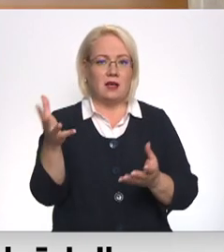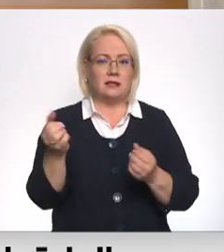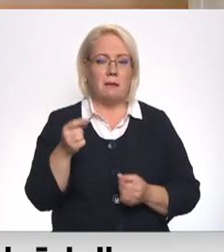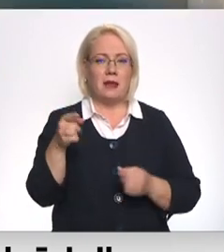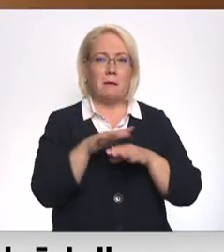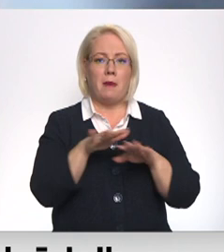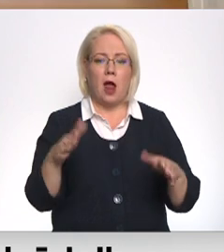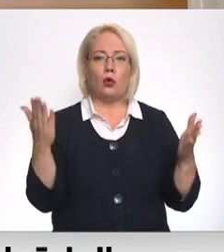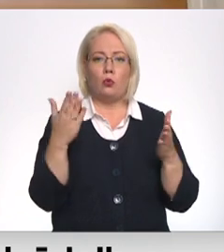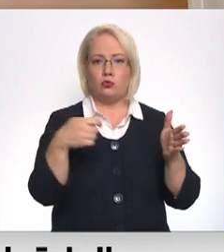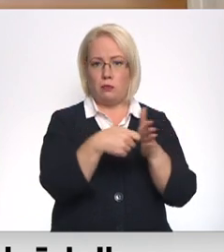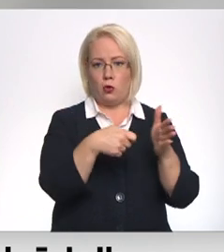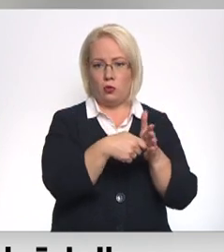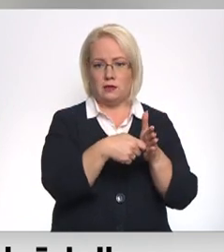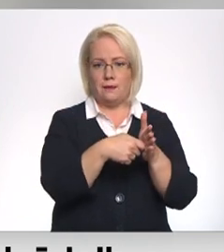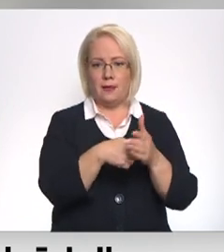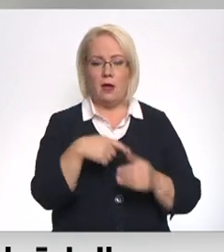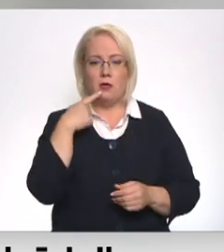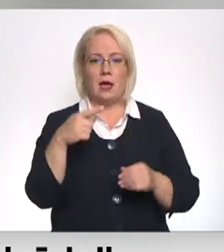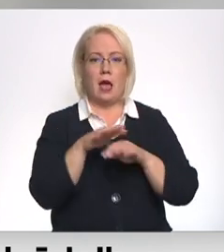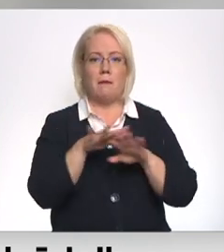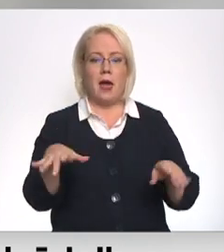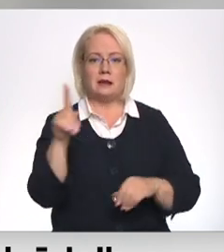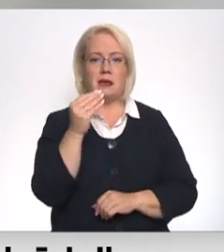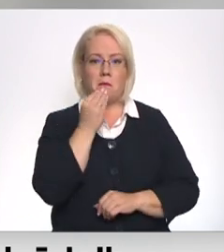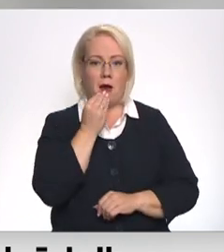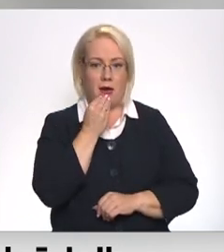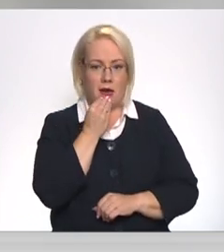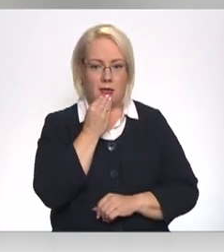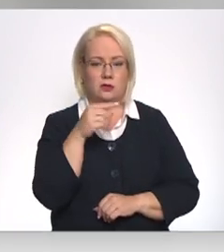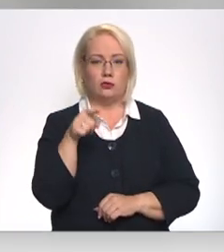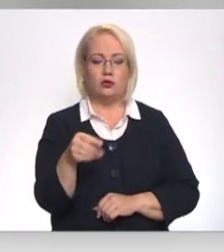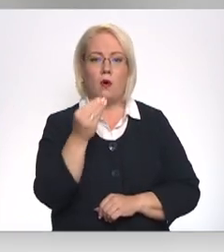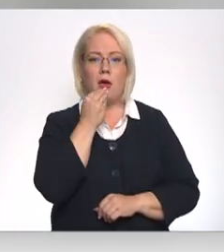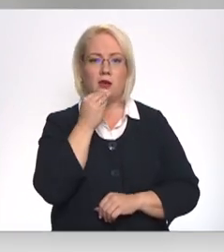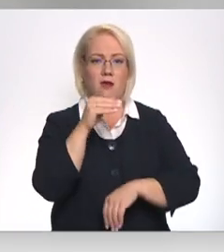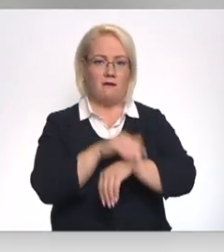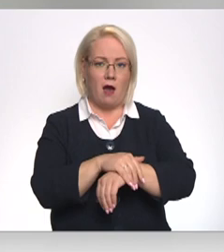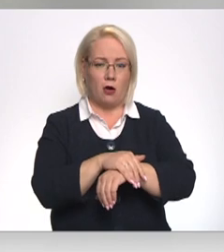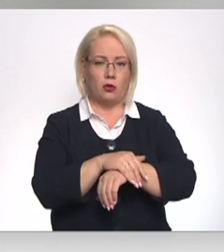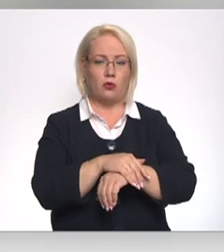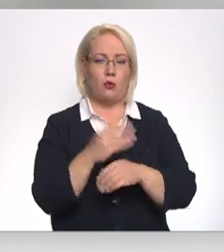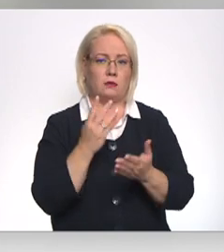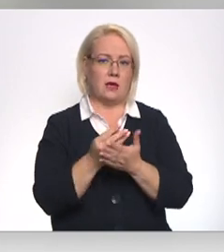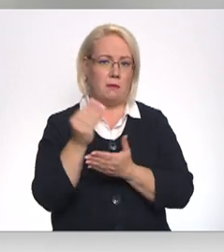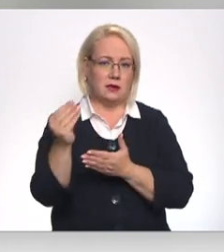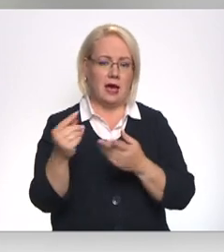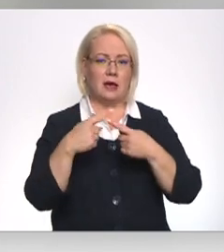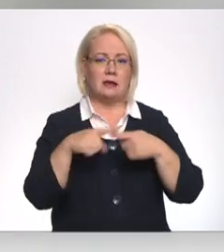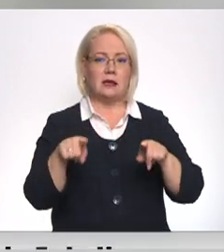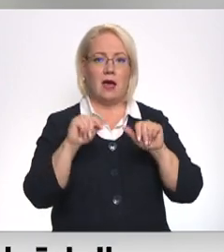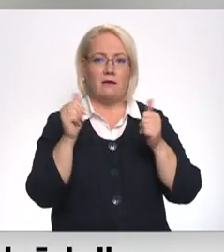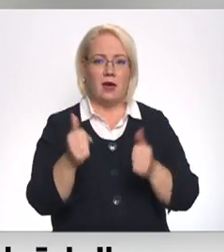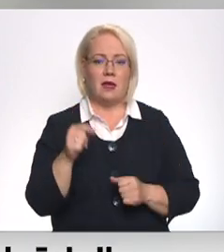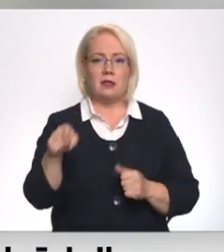tiks ēdināti. Par to, ka bērns ir ēdis, un par šo ēšanas faktu tiek veikta apmaksa. Savādākā veidā